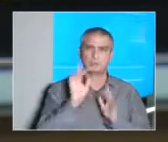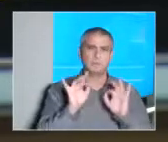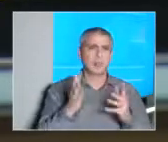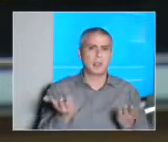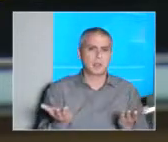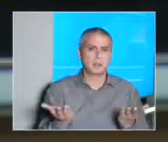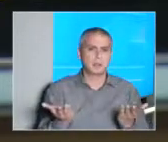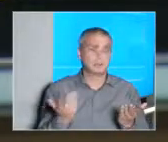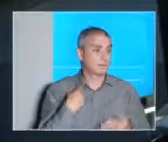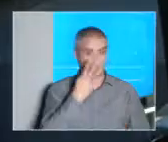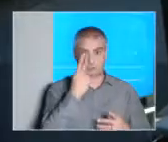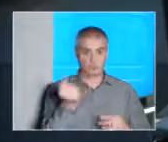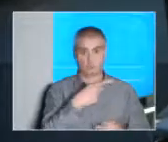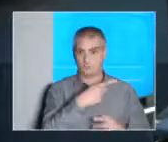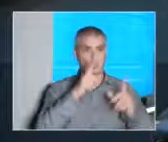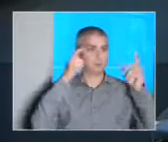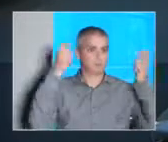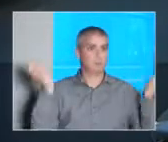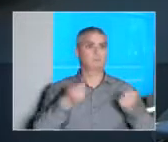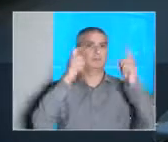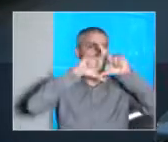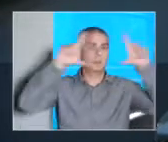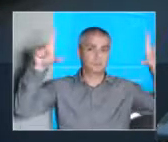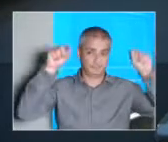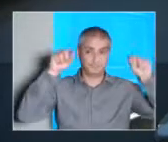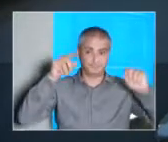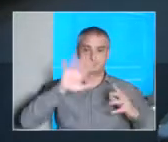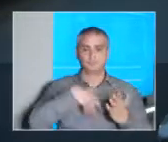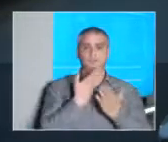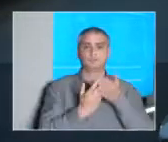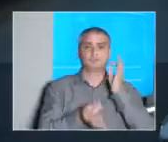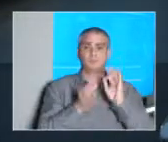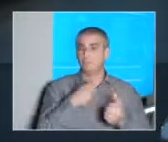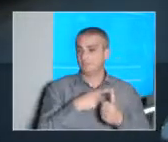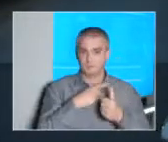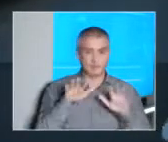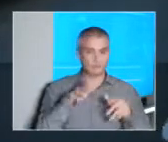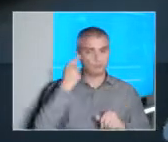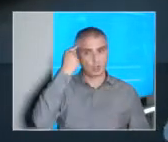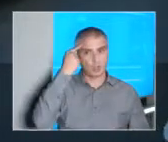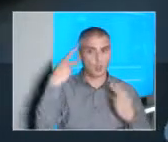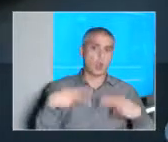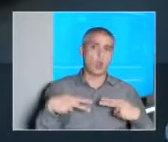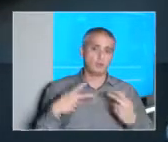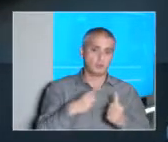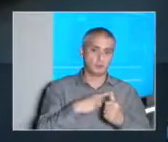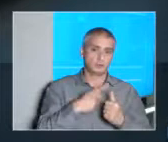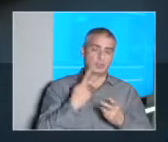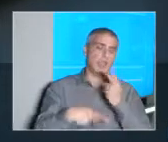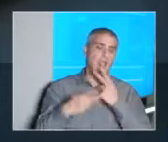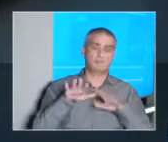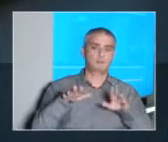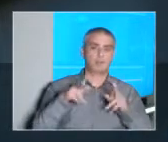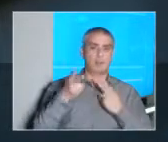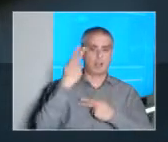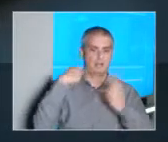מיליארד? מה שראינו השבוע, מה שראינו השבוע בפרסומים, שהיועץ המשפטי לממשלה חושש מחזרה של